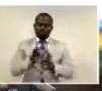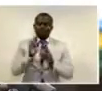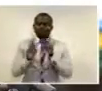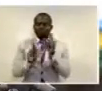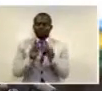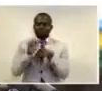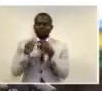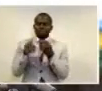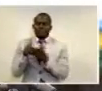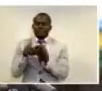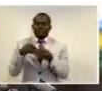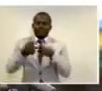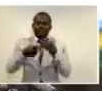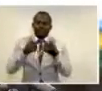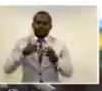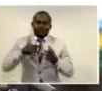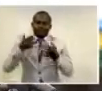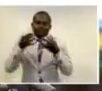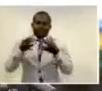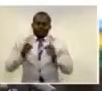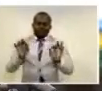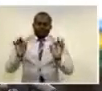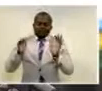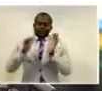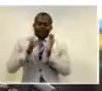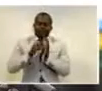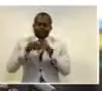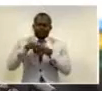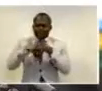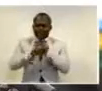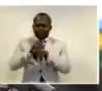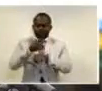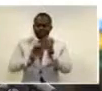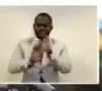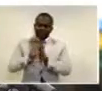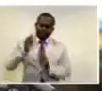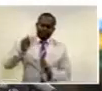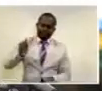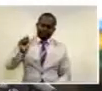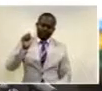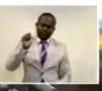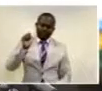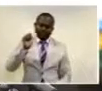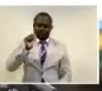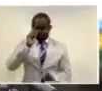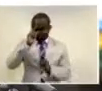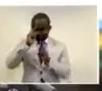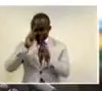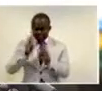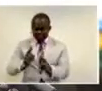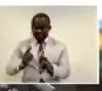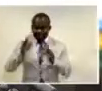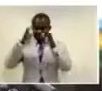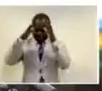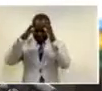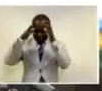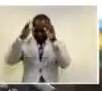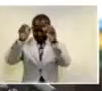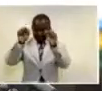abaturage bakomeje kwisanzura mu bikorwa by'iterambere ryabo nyakubahwa perezida wa Repubulika